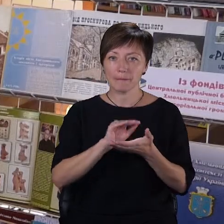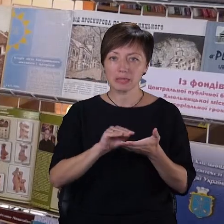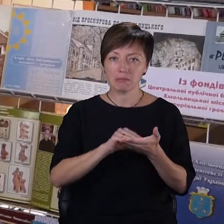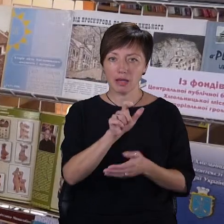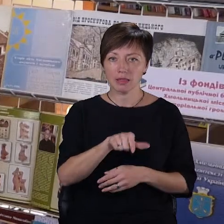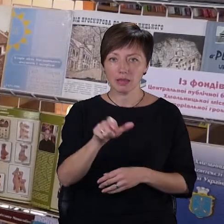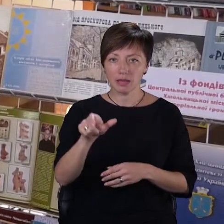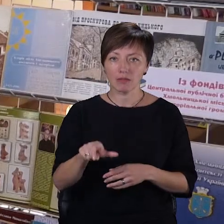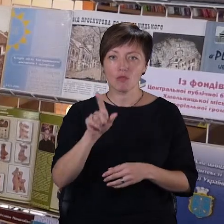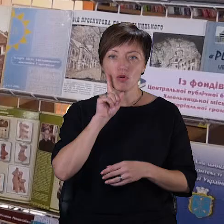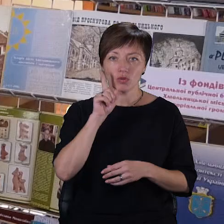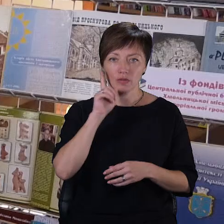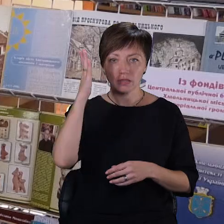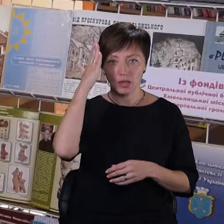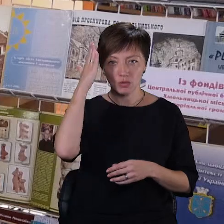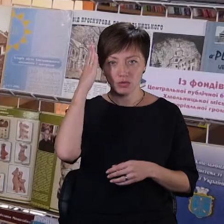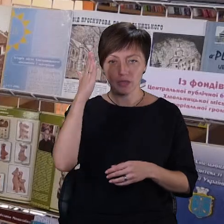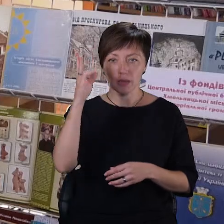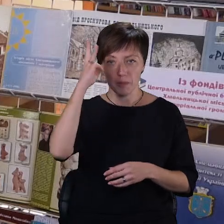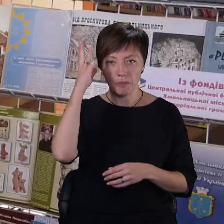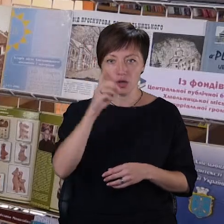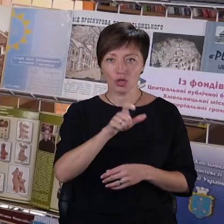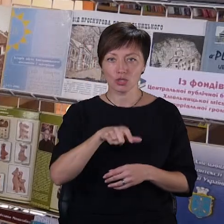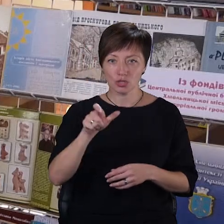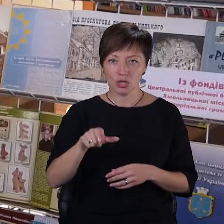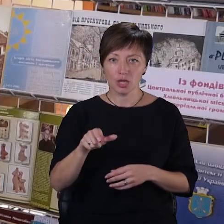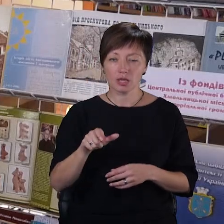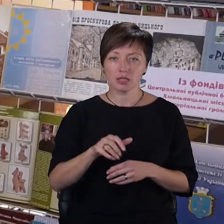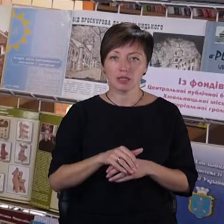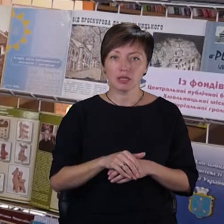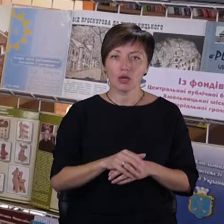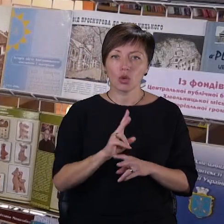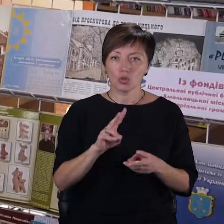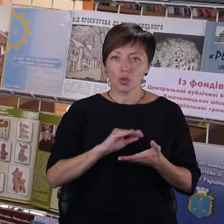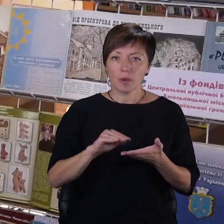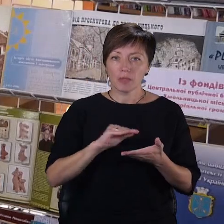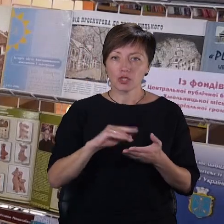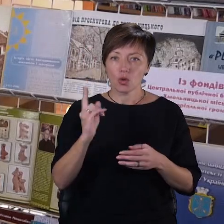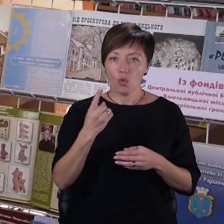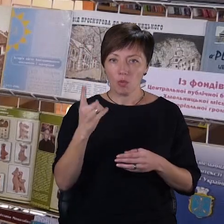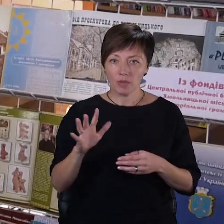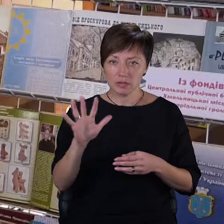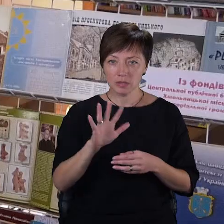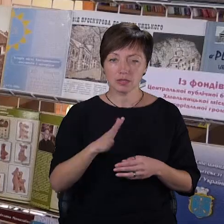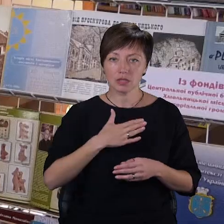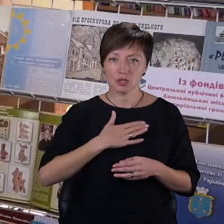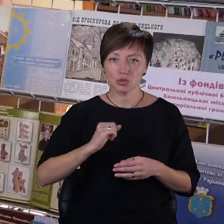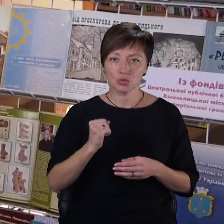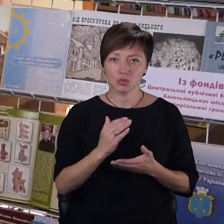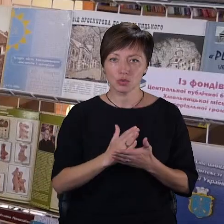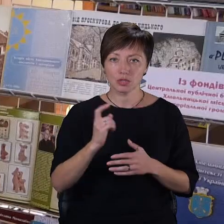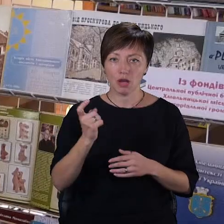письменників, молодих талановитих хмельничан і тих, хто пише з області. Також є наші друзі